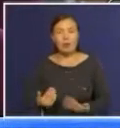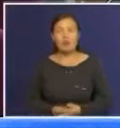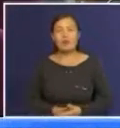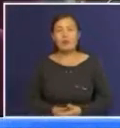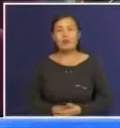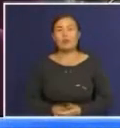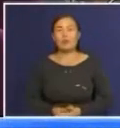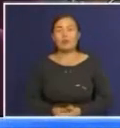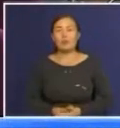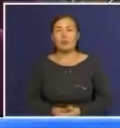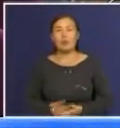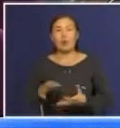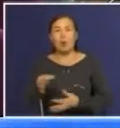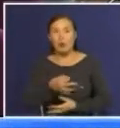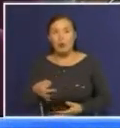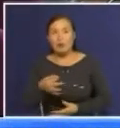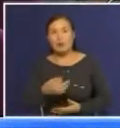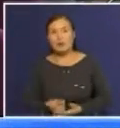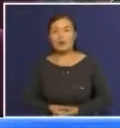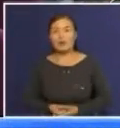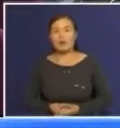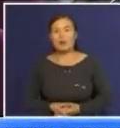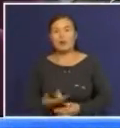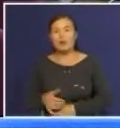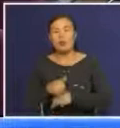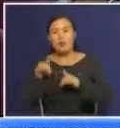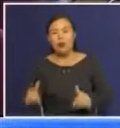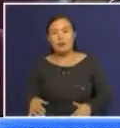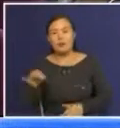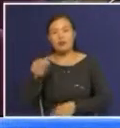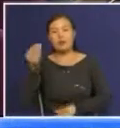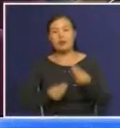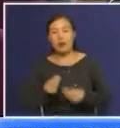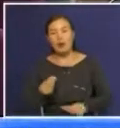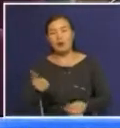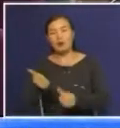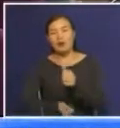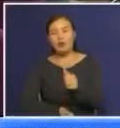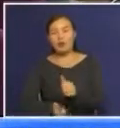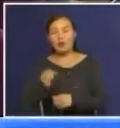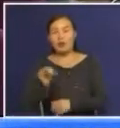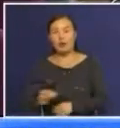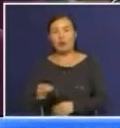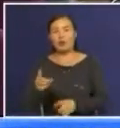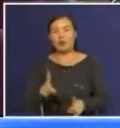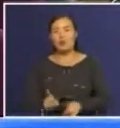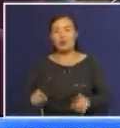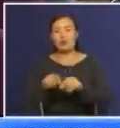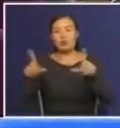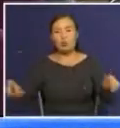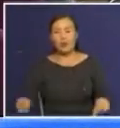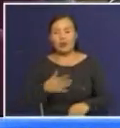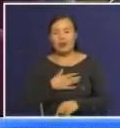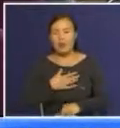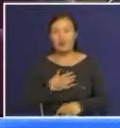будет в области, в республике. Данный турнир играет важную роль. Почему? Потому что в школах